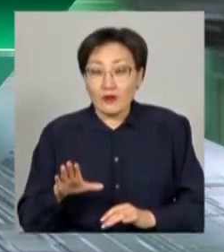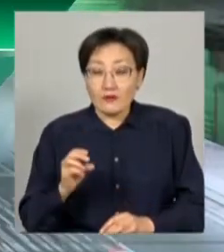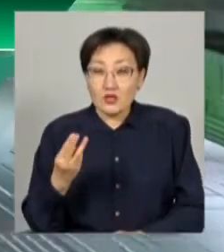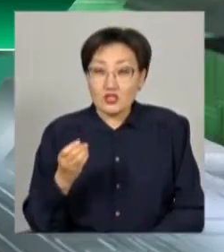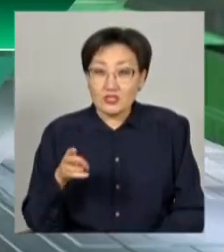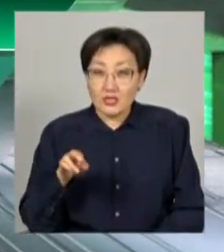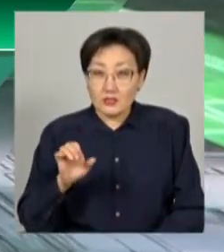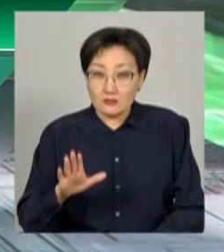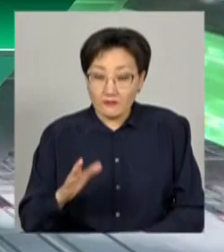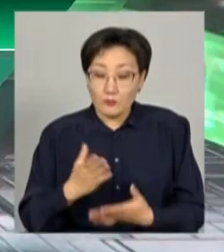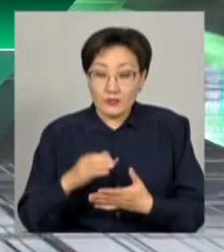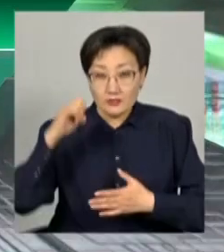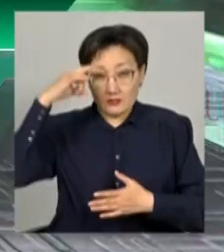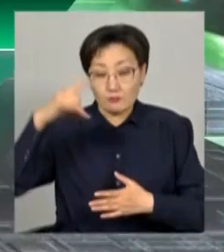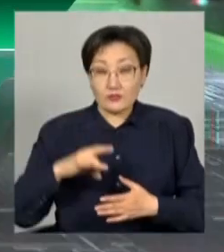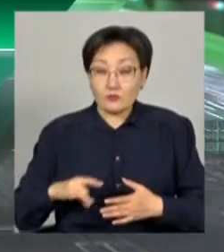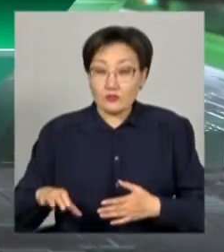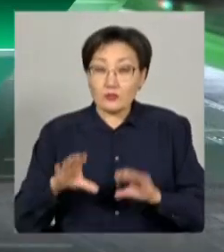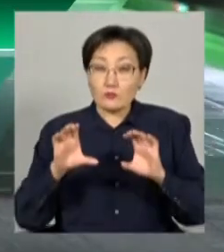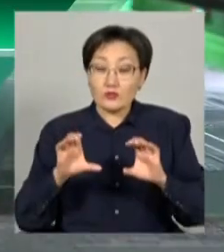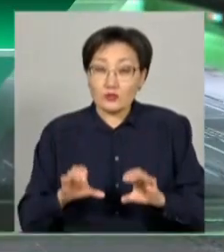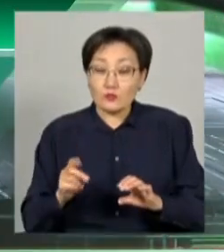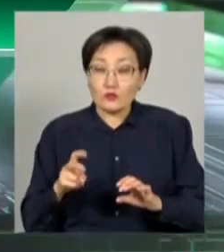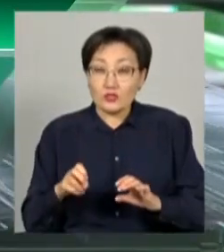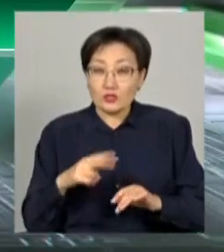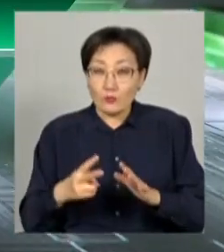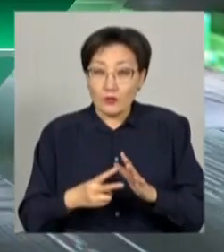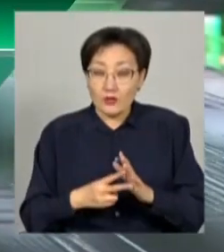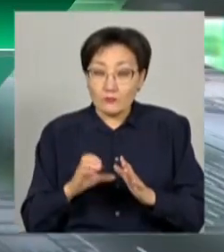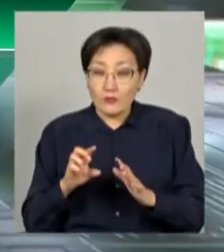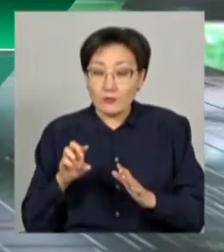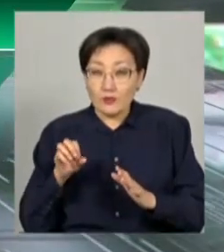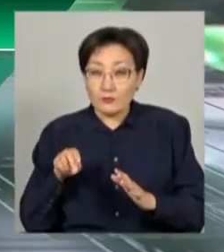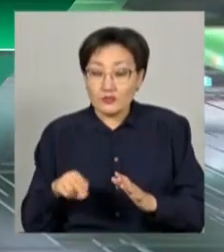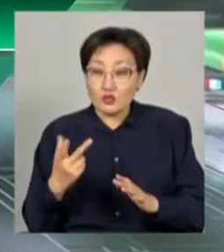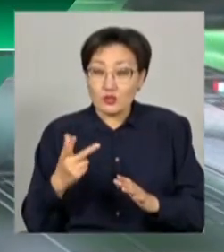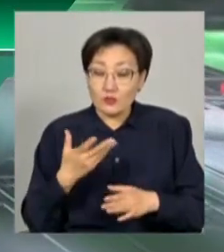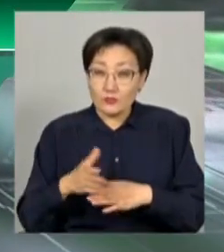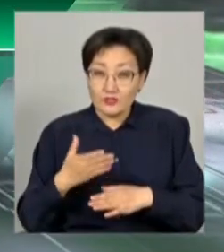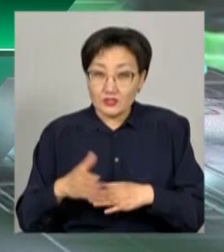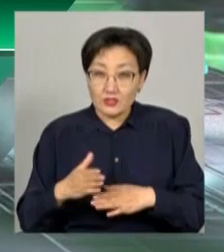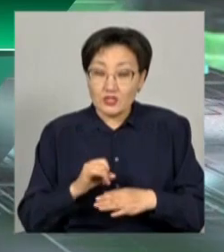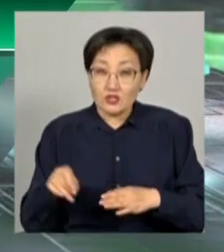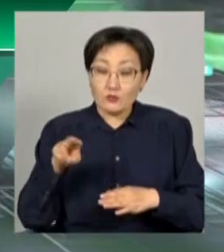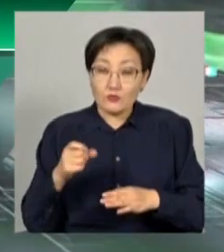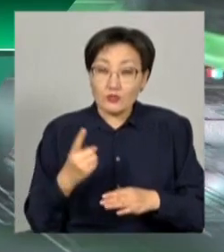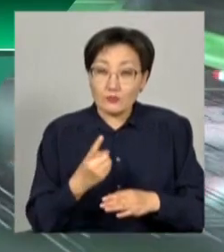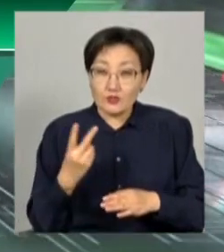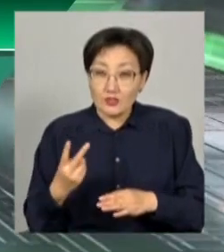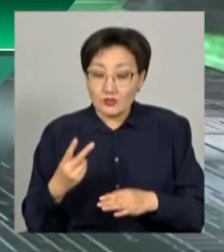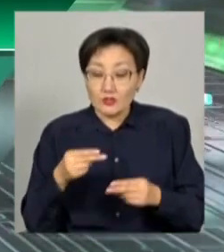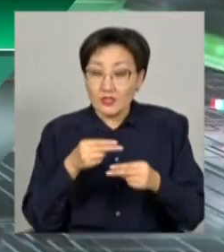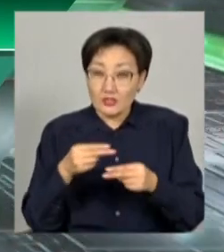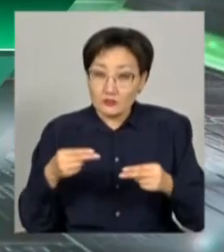бар. Олар Қазақстан Республикасының қылмыстық кодексінің 217-ші бабының 3-ші бөлігінде және де 1-2